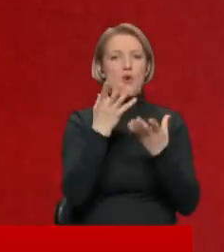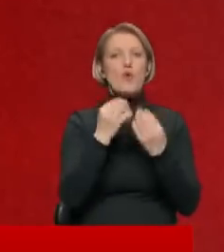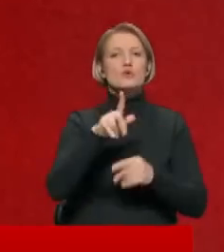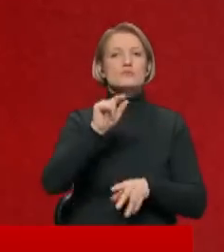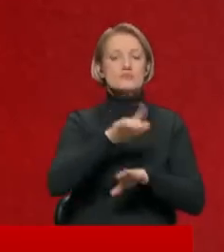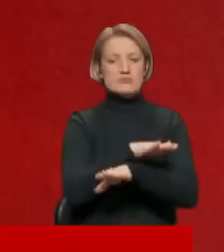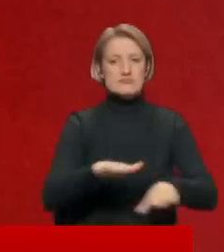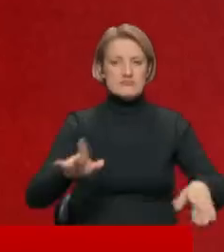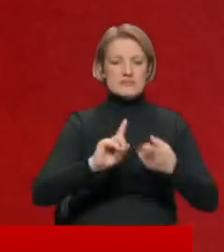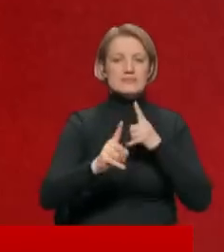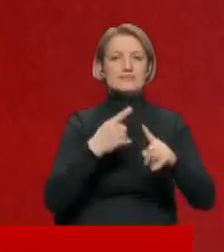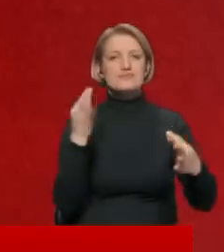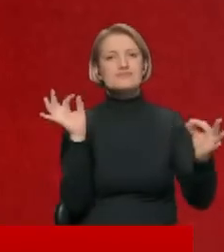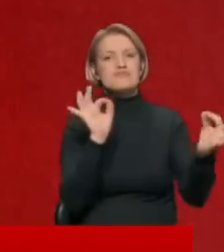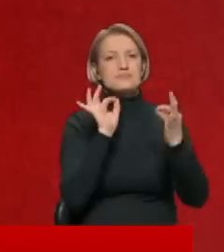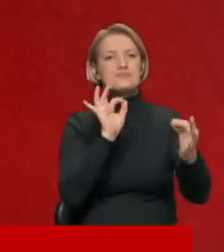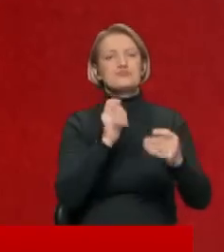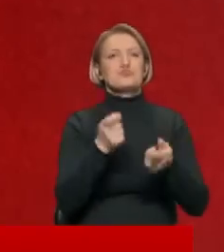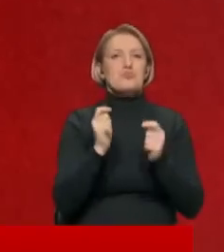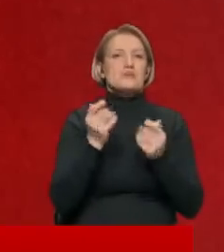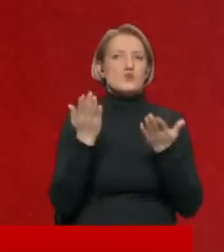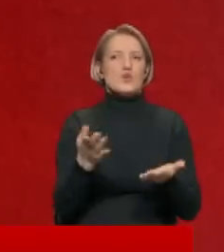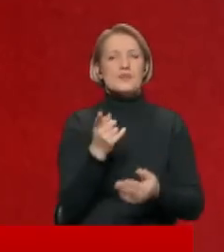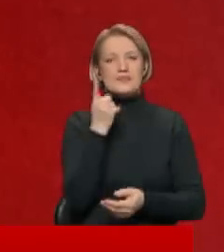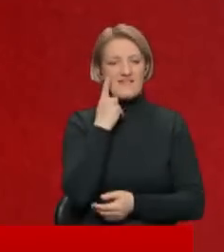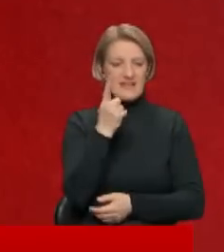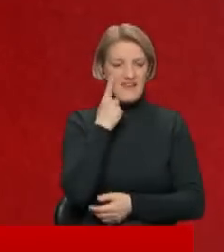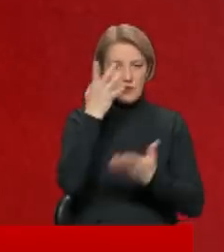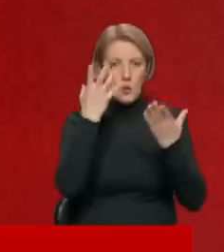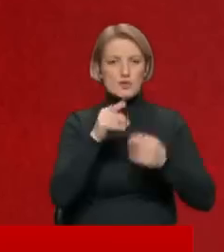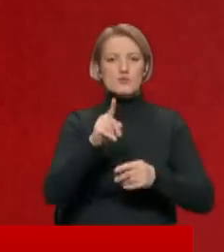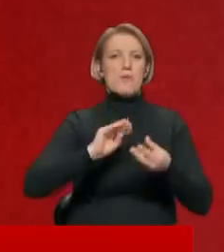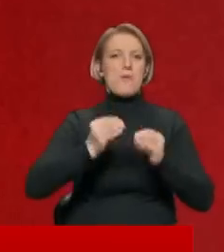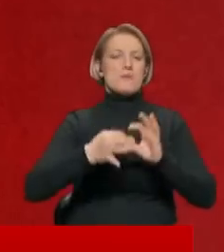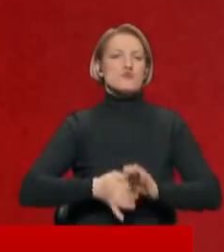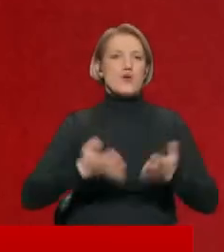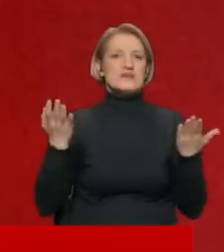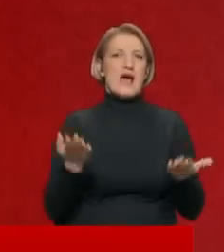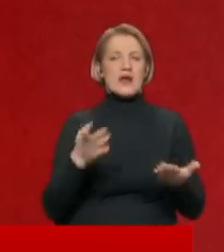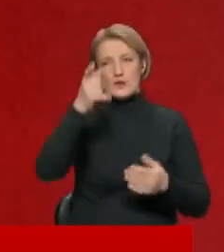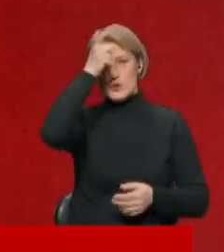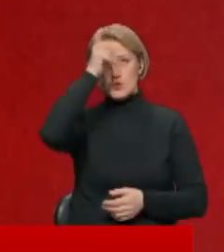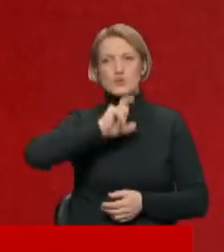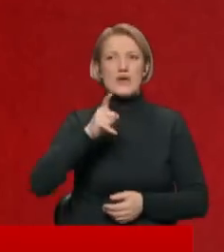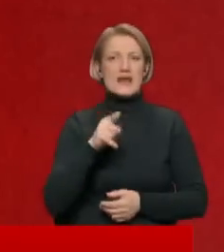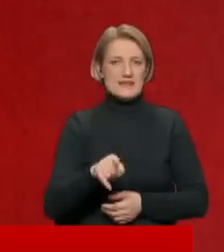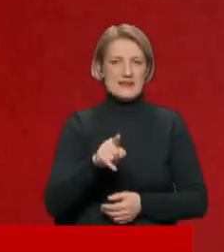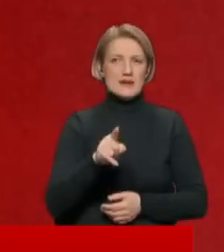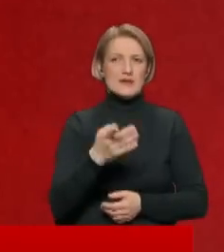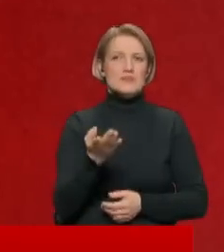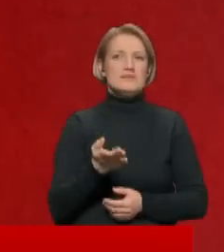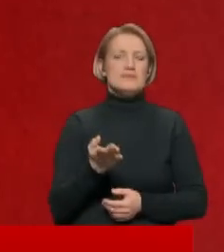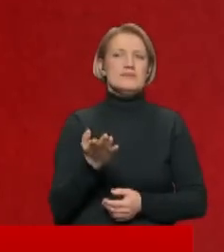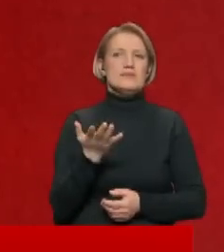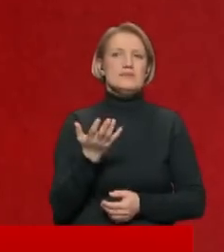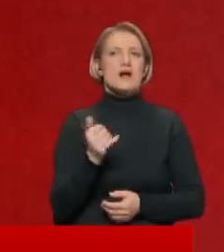etmek noktasında Diplomasi işletmek mecburiyetindesiniz devlet devlet olduğunda bu meseleyi çözer tabi Türkiye'de çarpıklıklar silsilesi